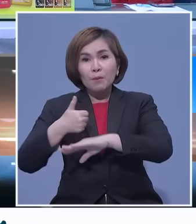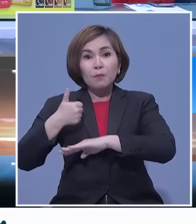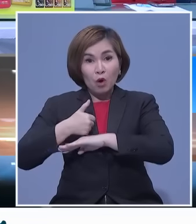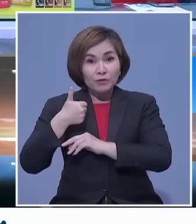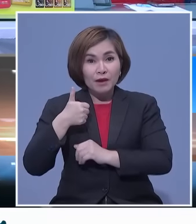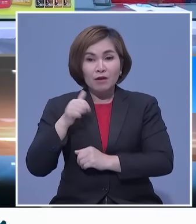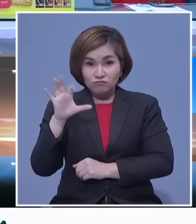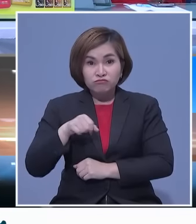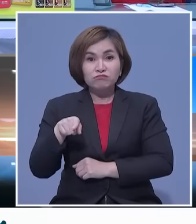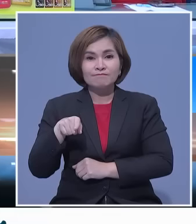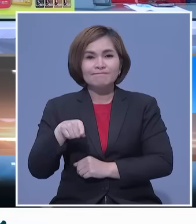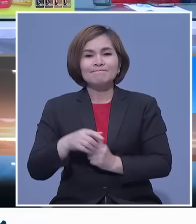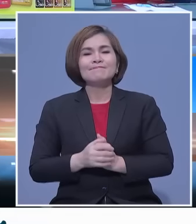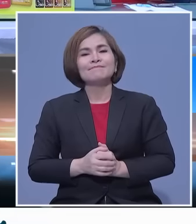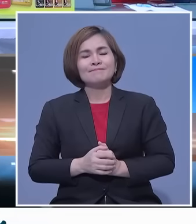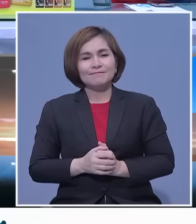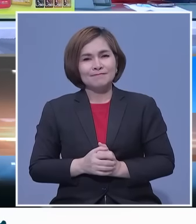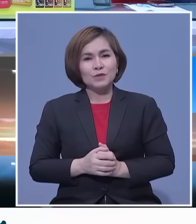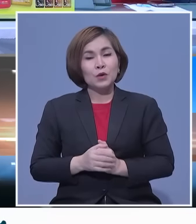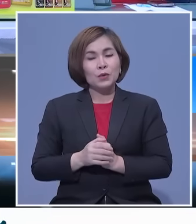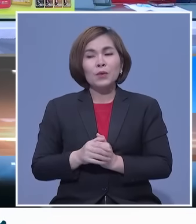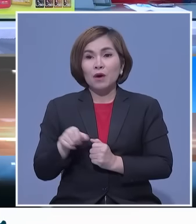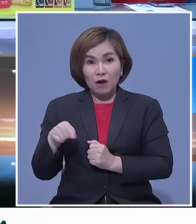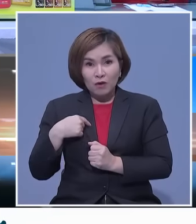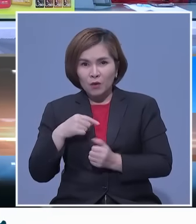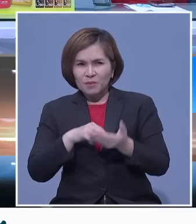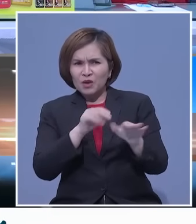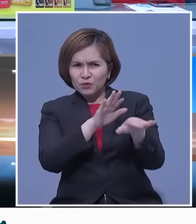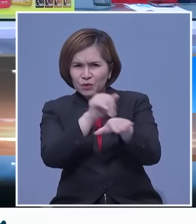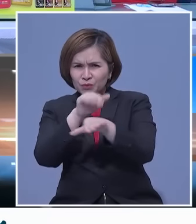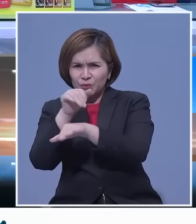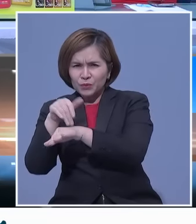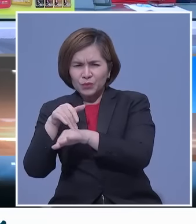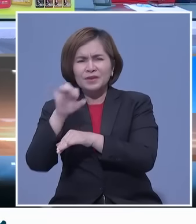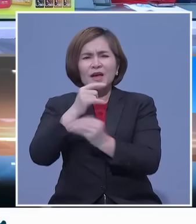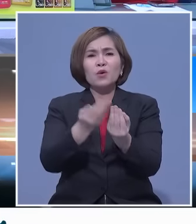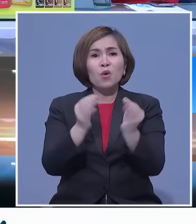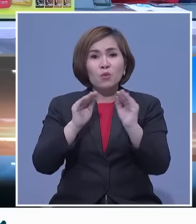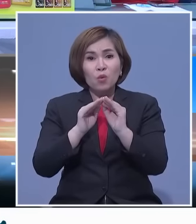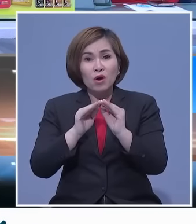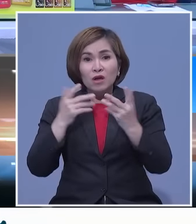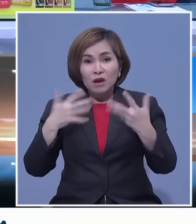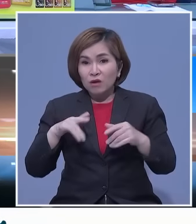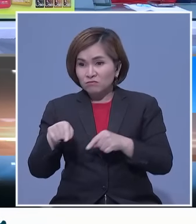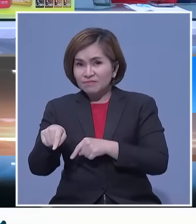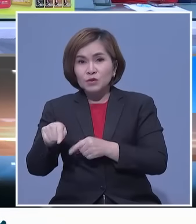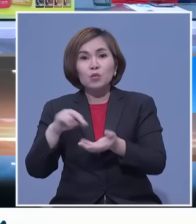เหมือนกันได้และสุดท้ายอ่ะได้คนข้างๆได้คนใกล้ชิดมาก็วนกลับไปที่ข้อที่ 1คือคนใกล้ชิดมาเข้าคอร์ส